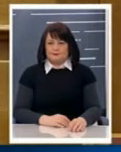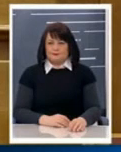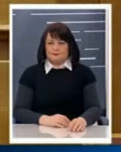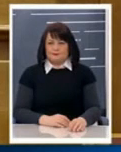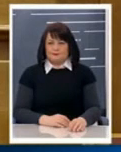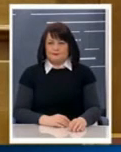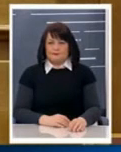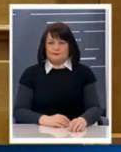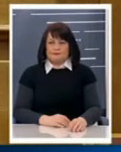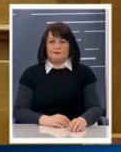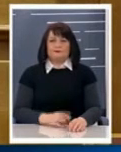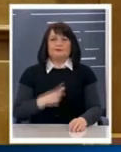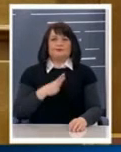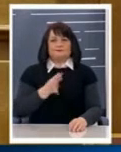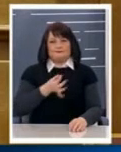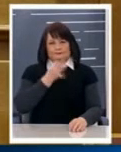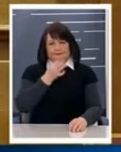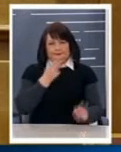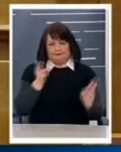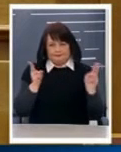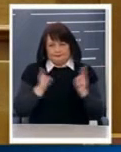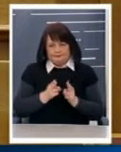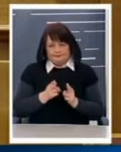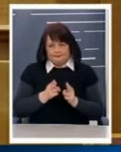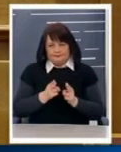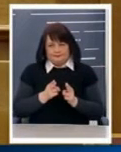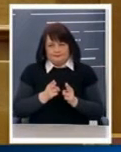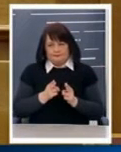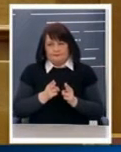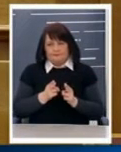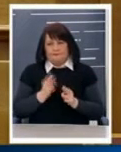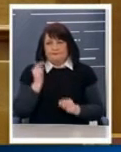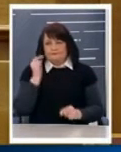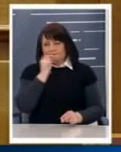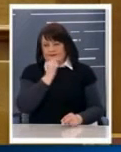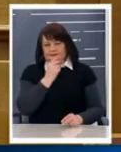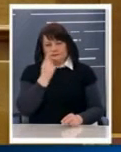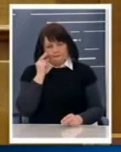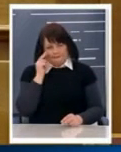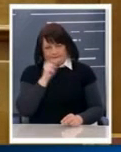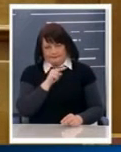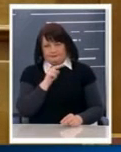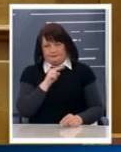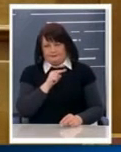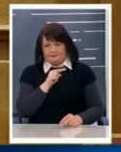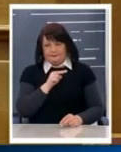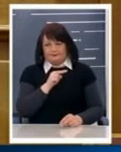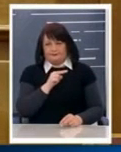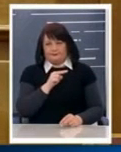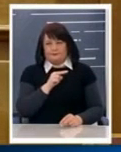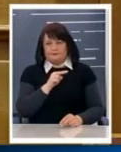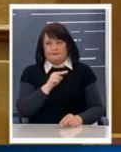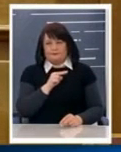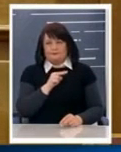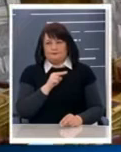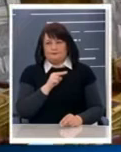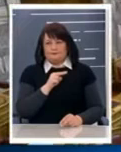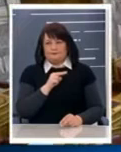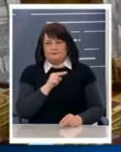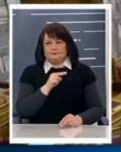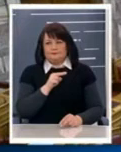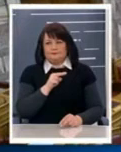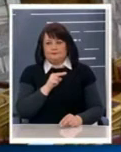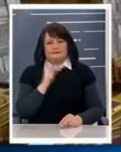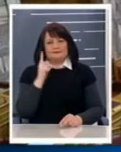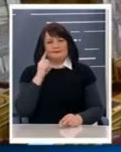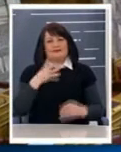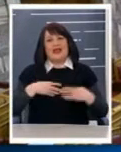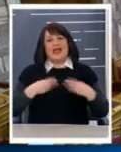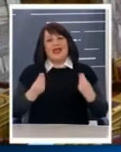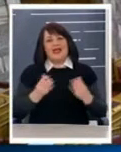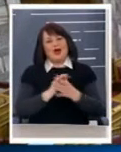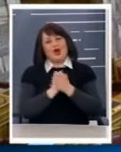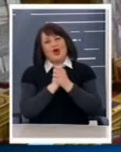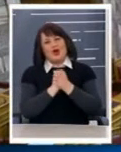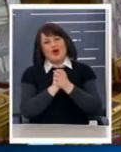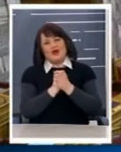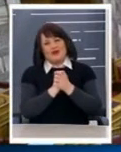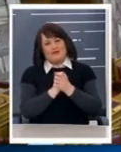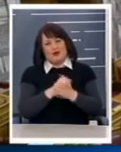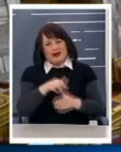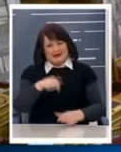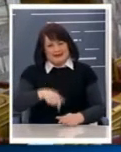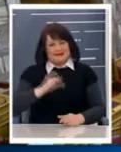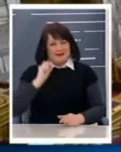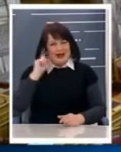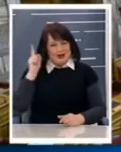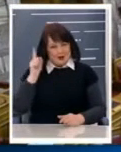Θέλω να πω δύο λόγια, γιατί είδα την πρόθεση του κυρίου Πρωθυπουργού, στον οποίο επί τη ευκαιρία να ευχηθούμε χρόνια πολλά, μια και